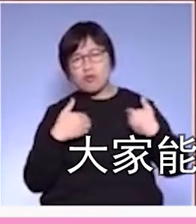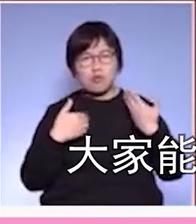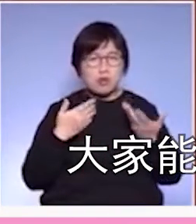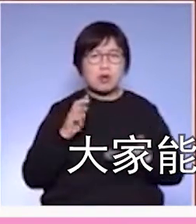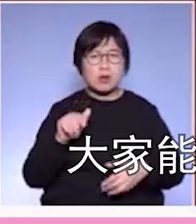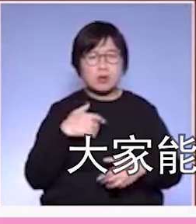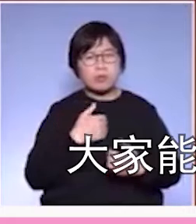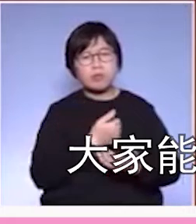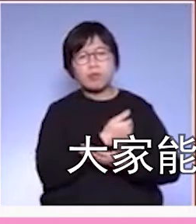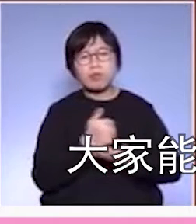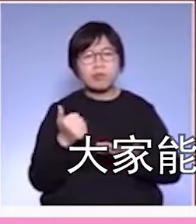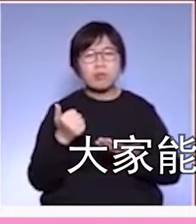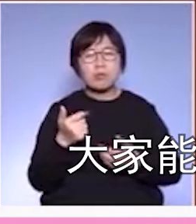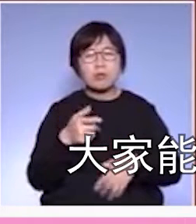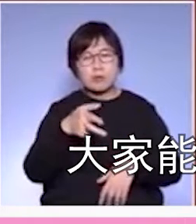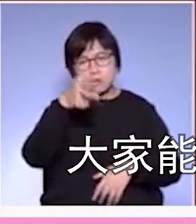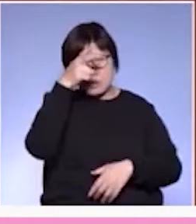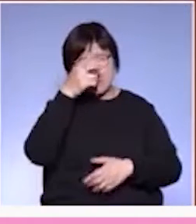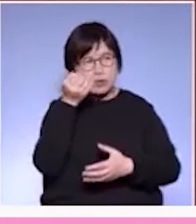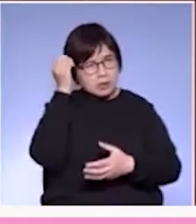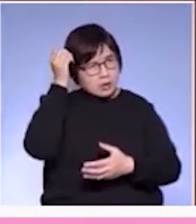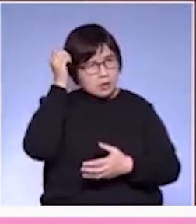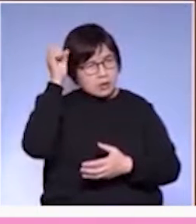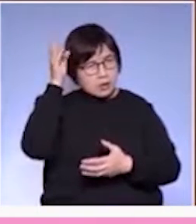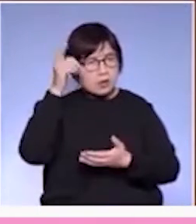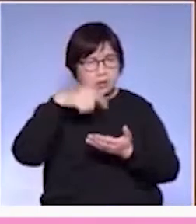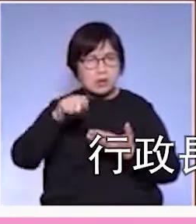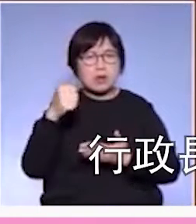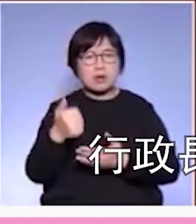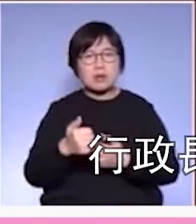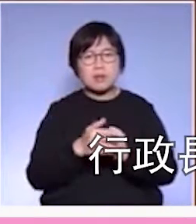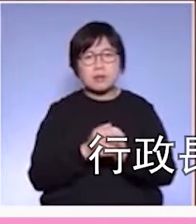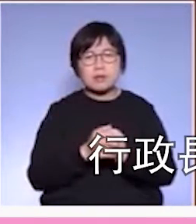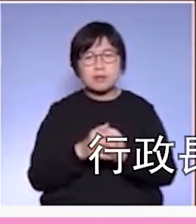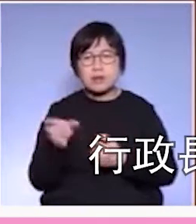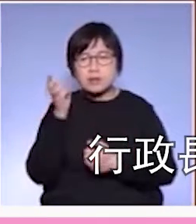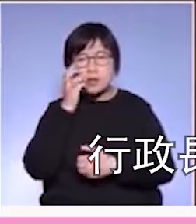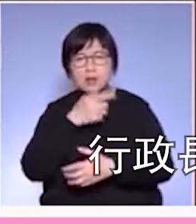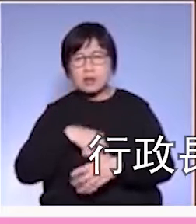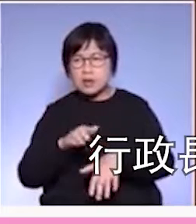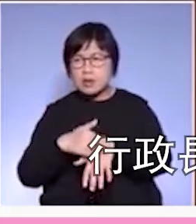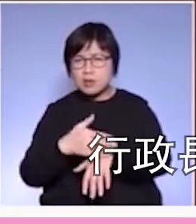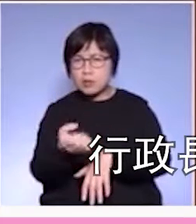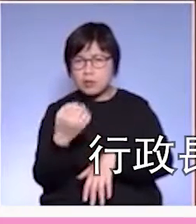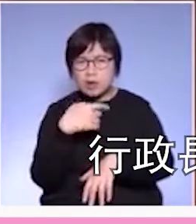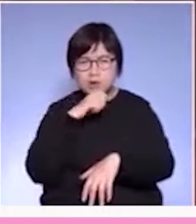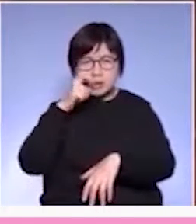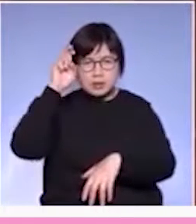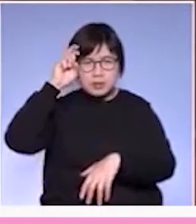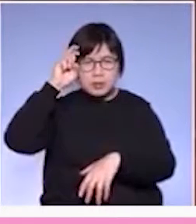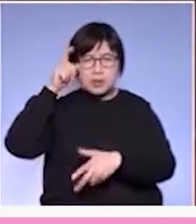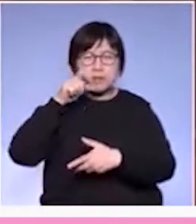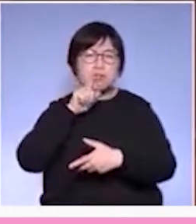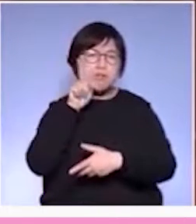好順利咁通過政府有關嘅建議。 麥美娟議員， 行政長官頭先講話會做嗰個檢討研究，除咗週